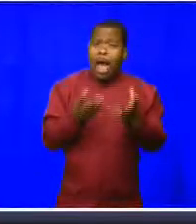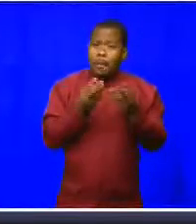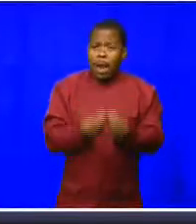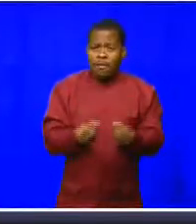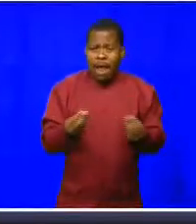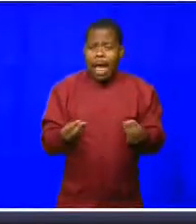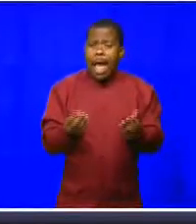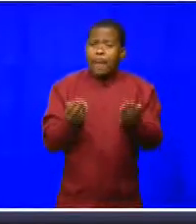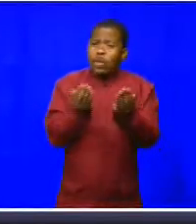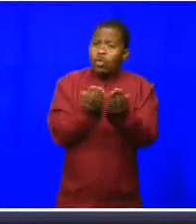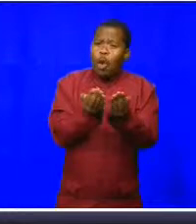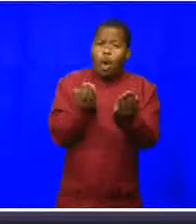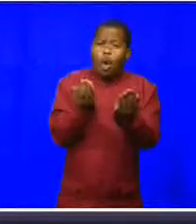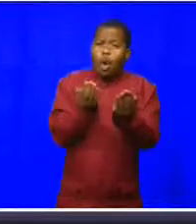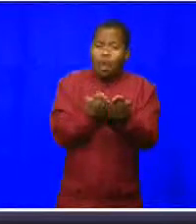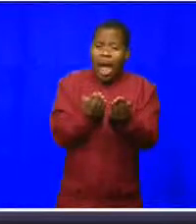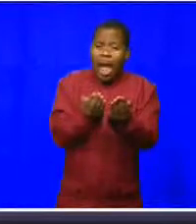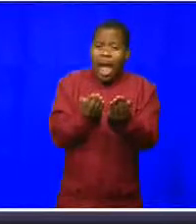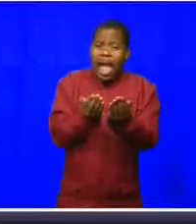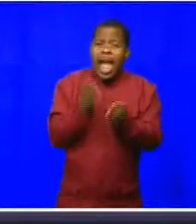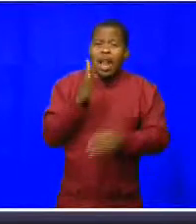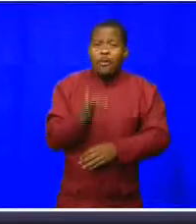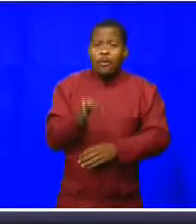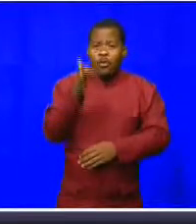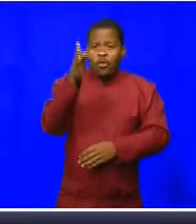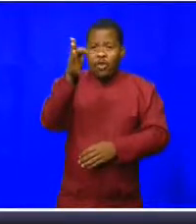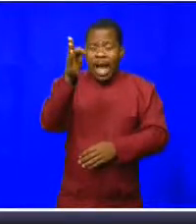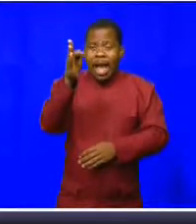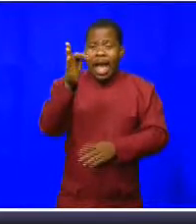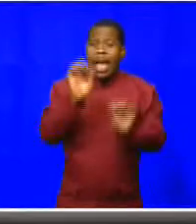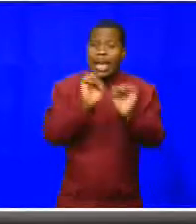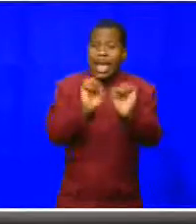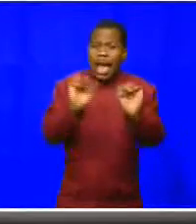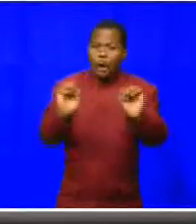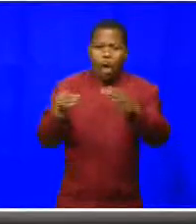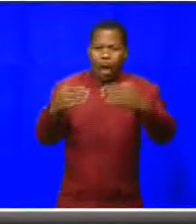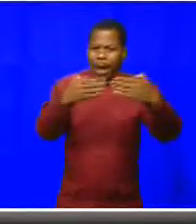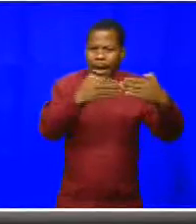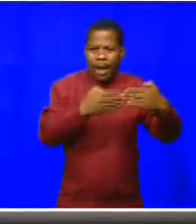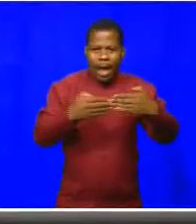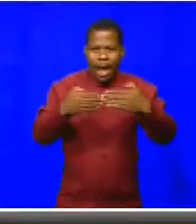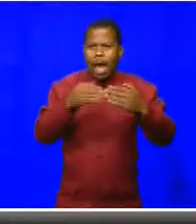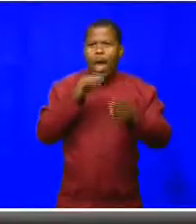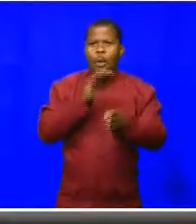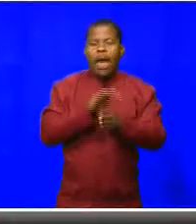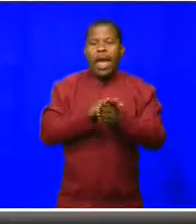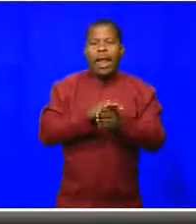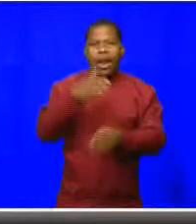bantwana bangatilahleli lithuba liba linye empilweni yakho lithuba.